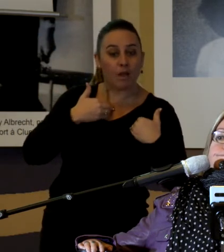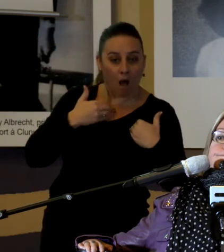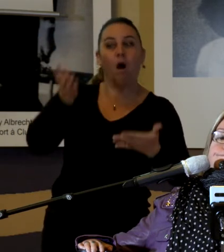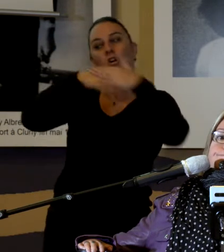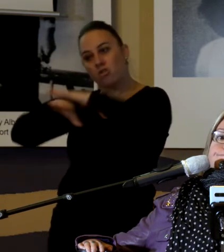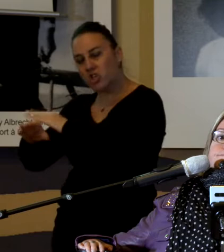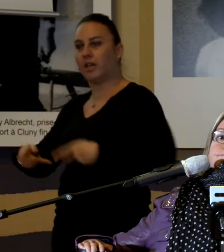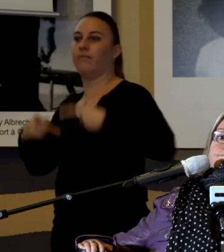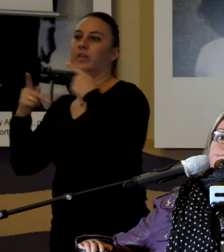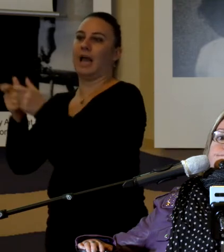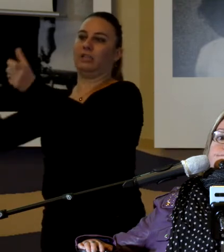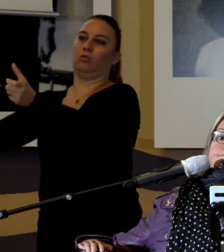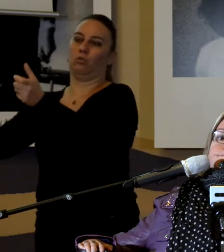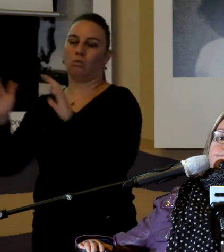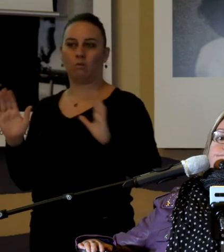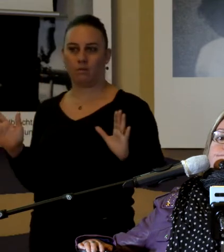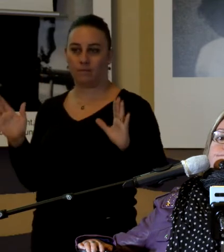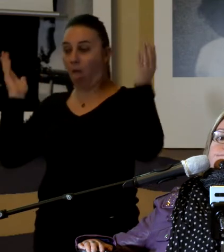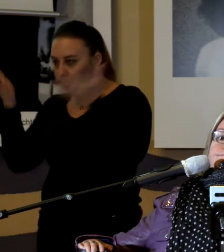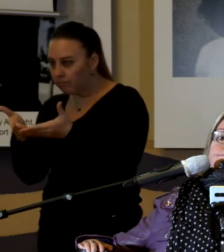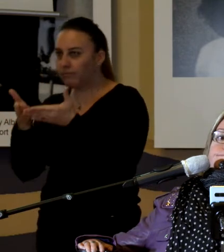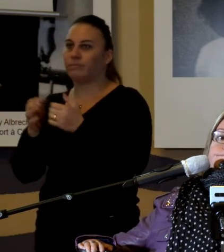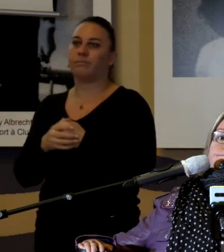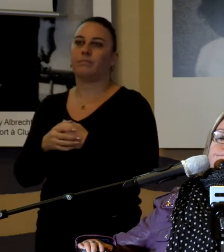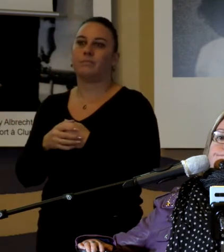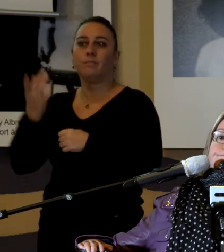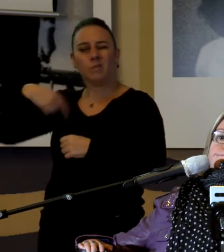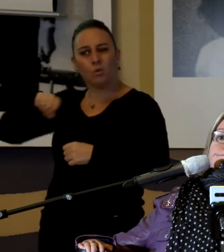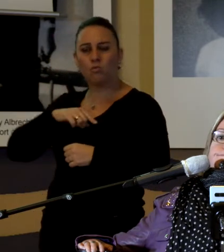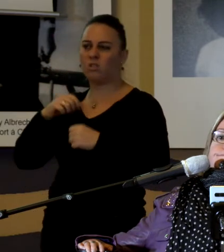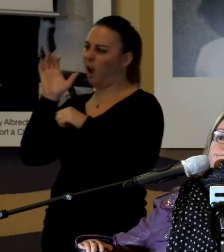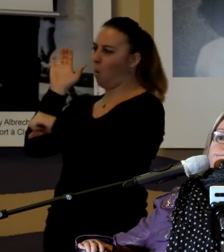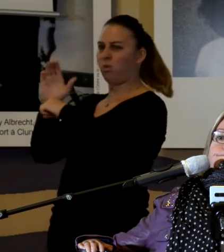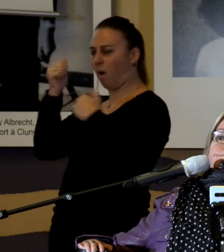c'est vraiment aussi à cela que nous voulons nous attaquer.